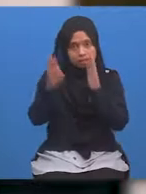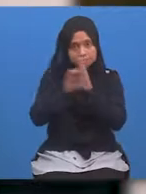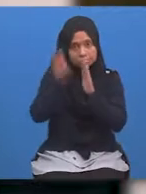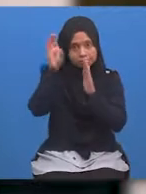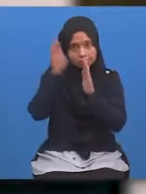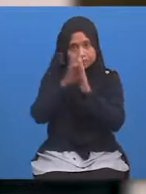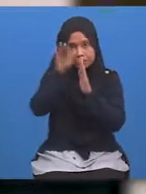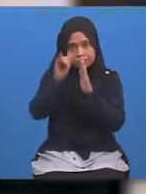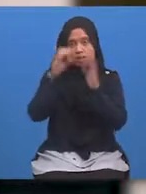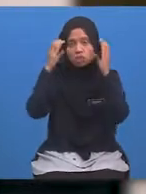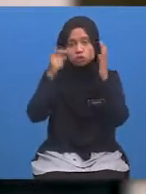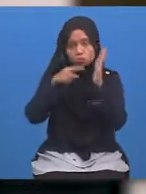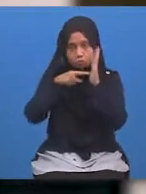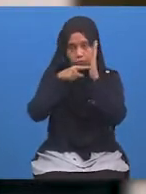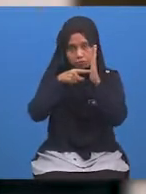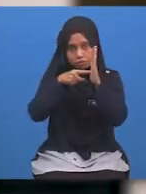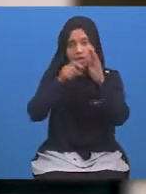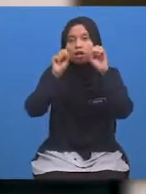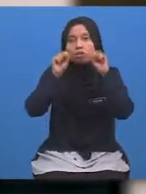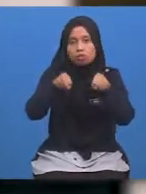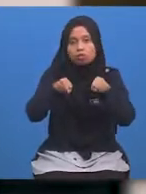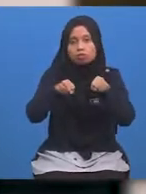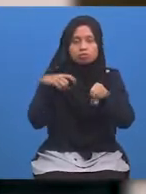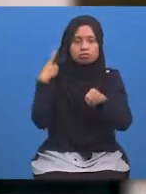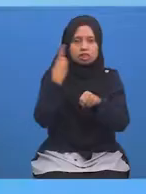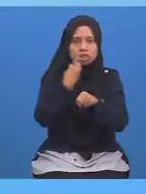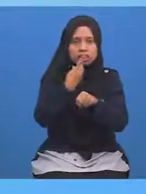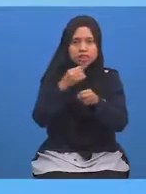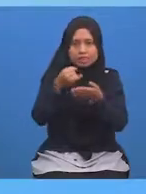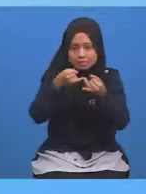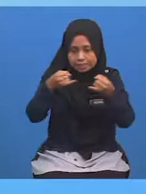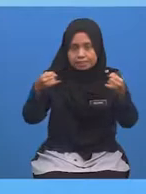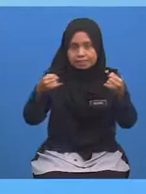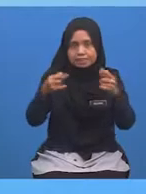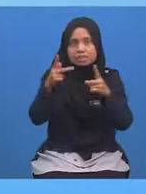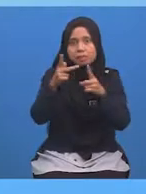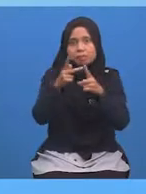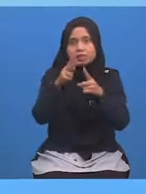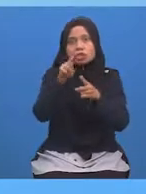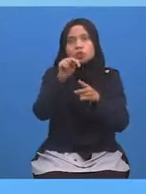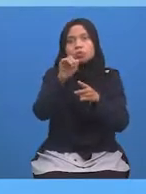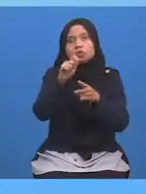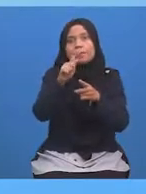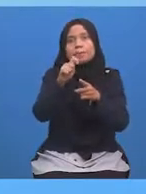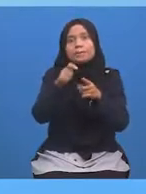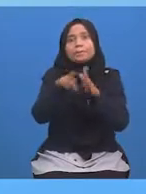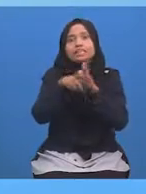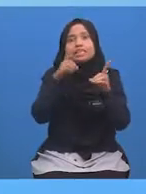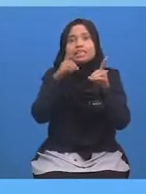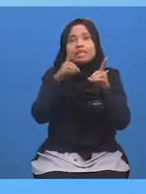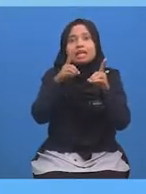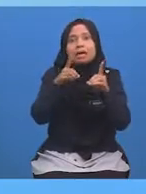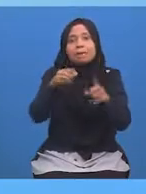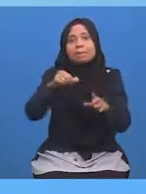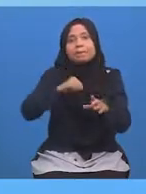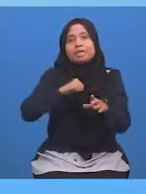Gambar-gambar yang cikgu tunjukkan tadi boleh kita kategorikan kepada unit perniagaan milikan tunggal,